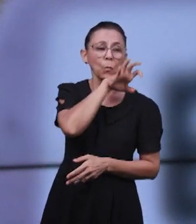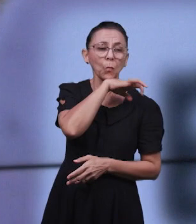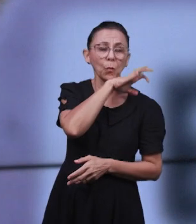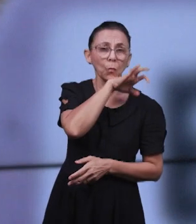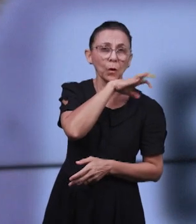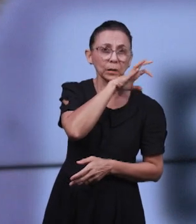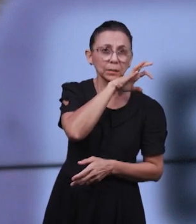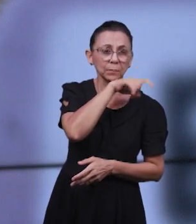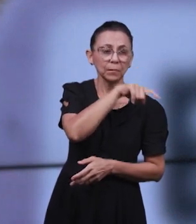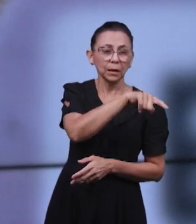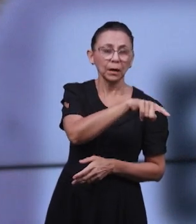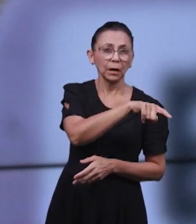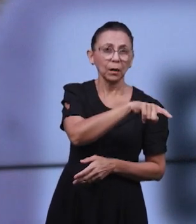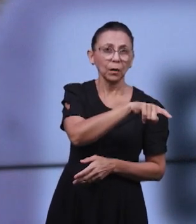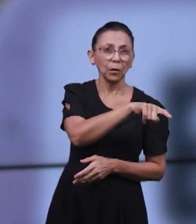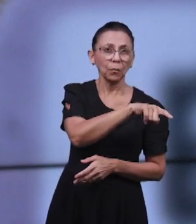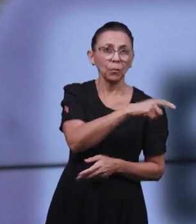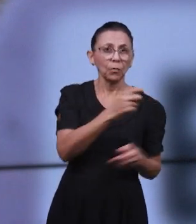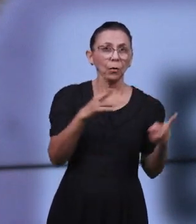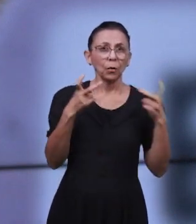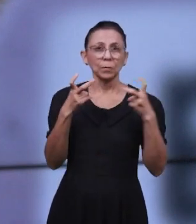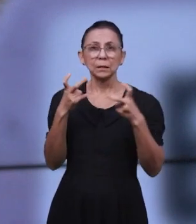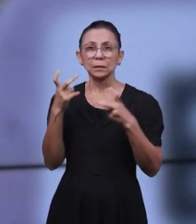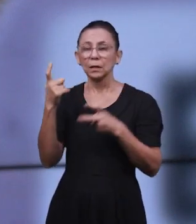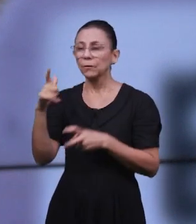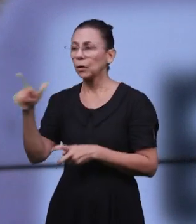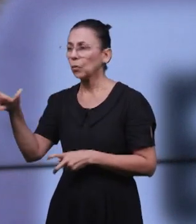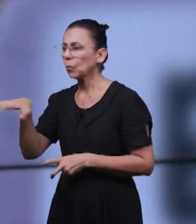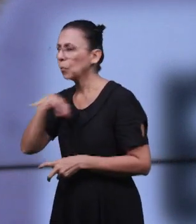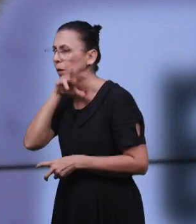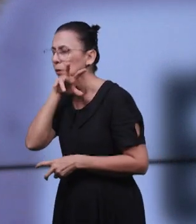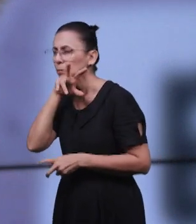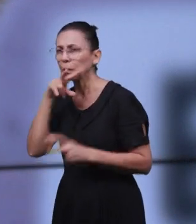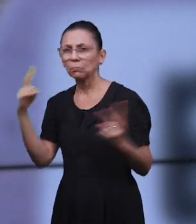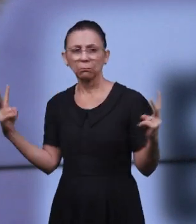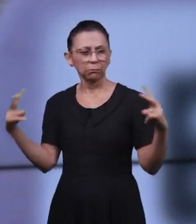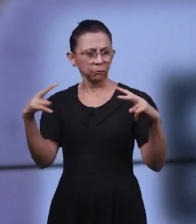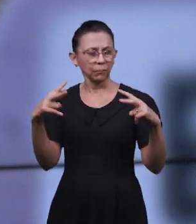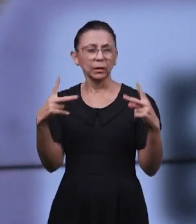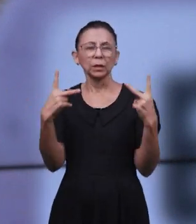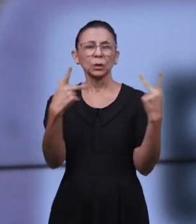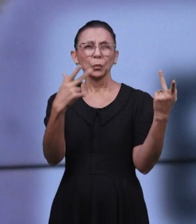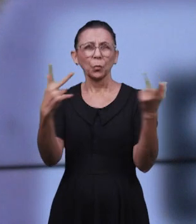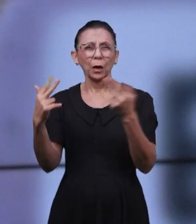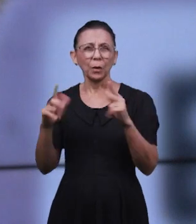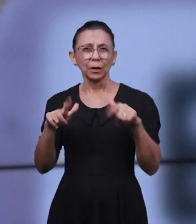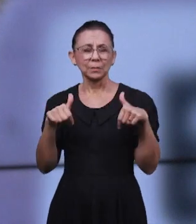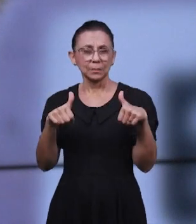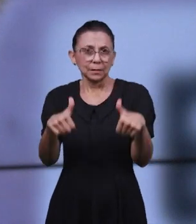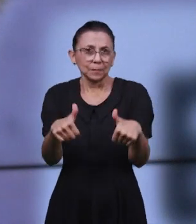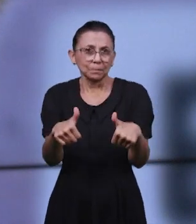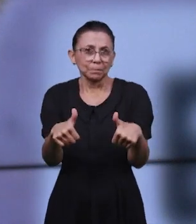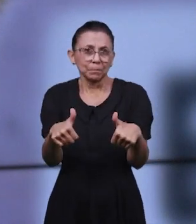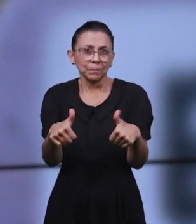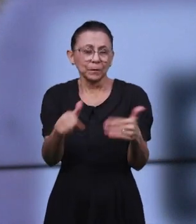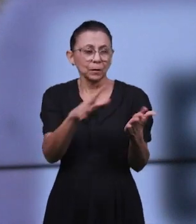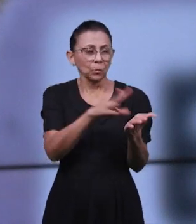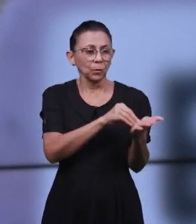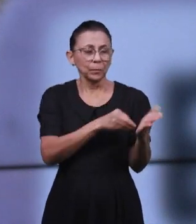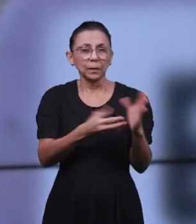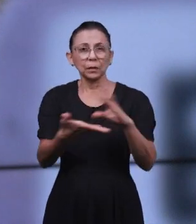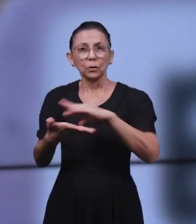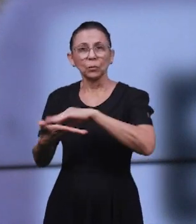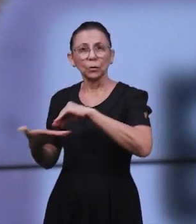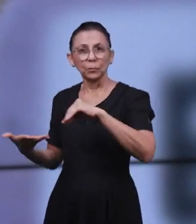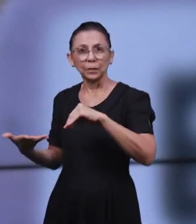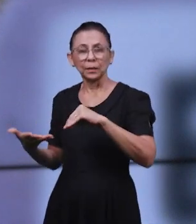un acte et quand cet animal observe un autre dans ce même acte. À travers ce